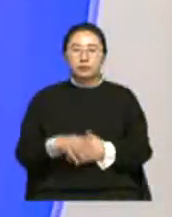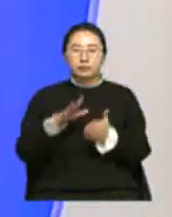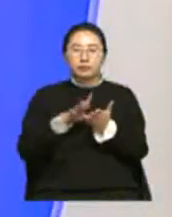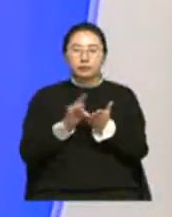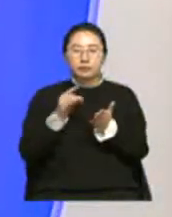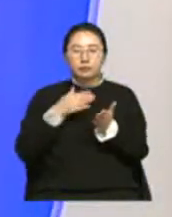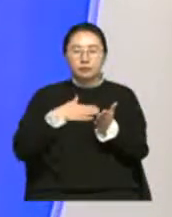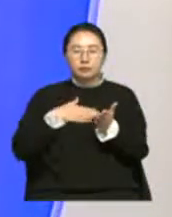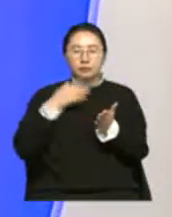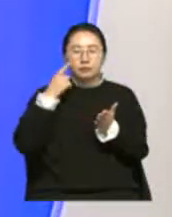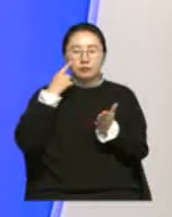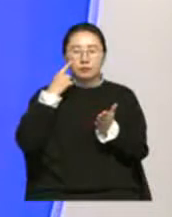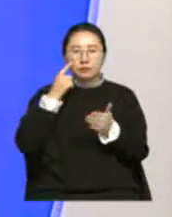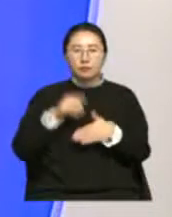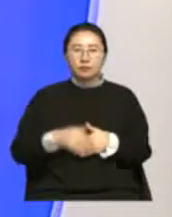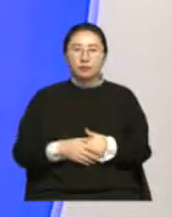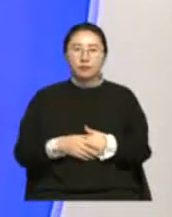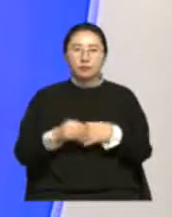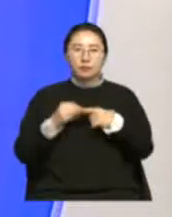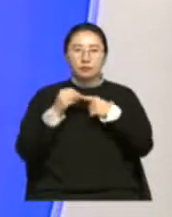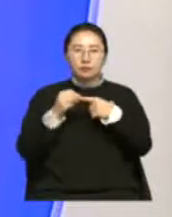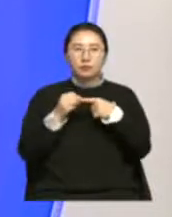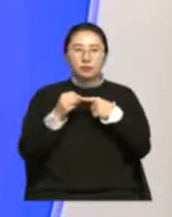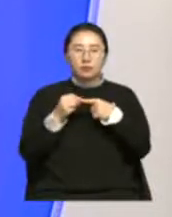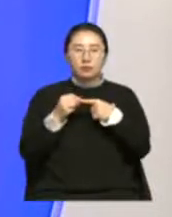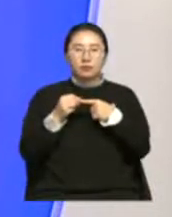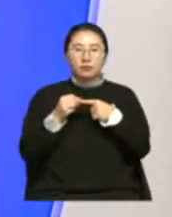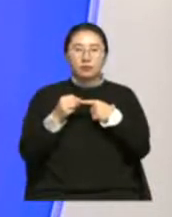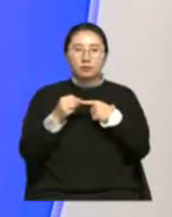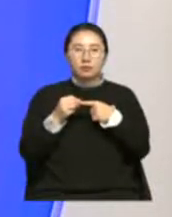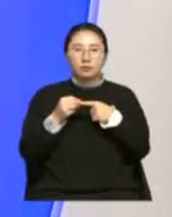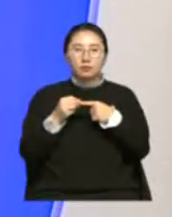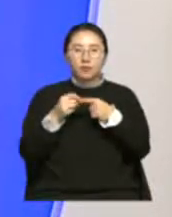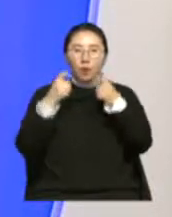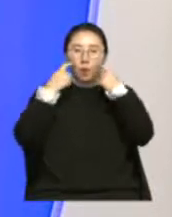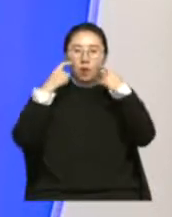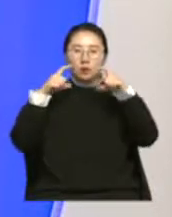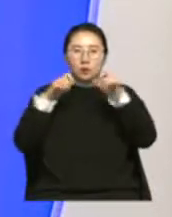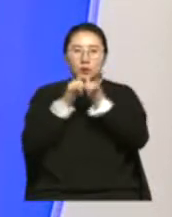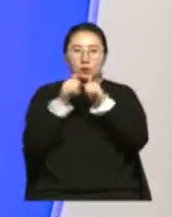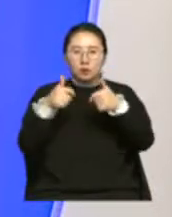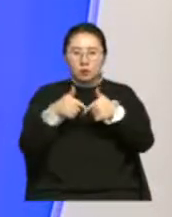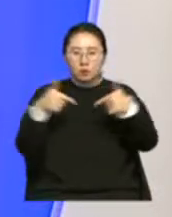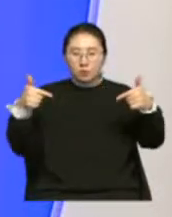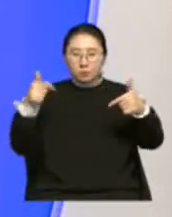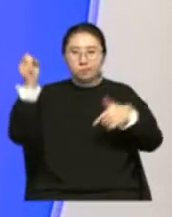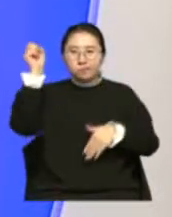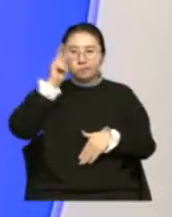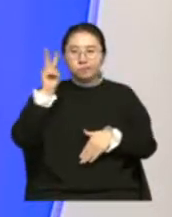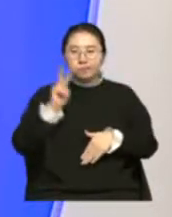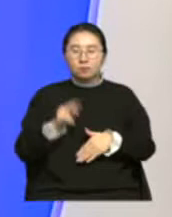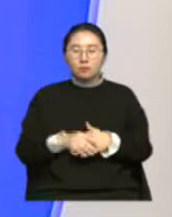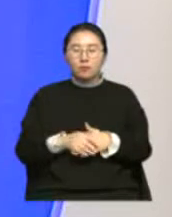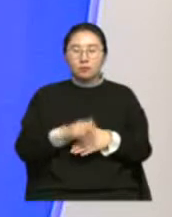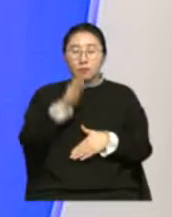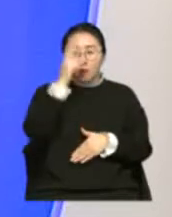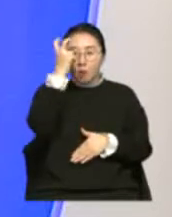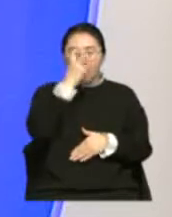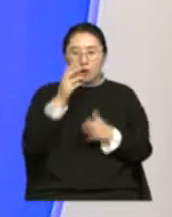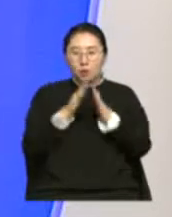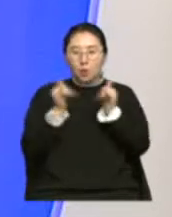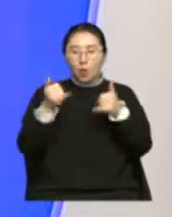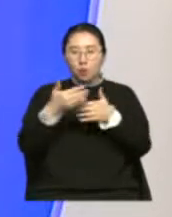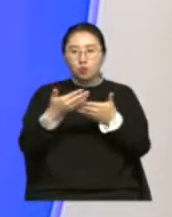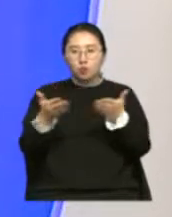키워드로 이슈를 알아보는 클릭 키워드입니다. 오늘의 첫 번째 키워드는 확진자 대량 발생입니다. 질병관리본부는